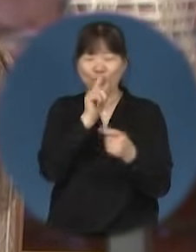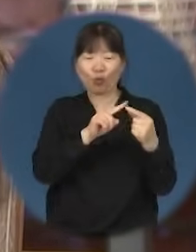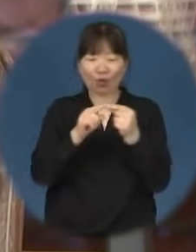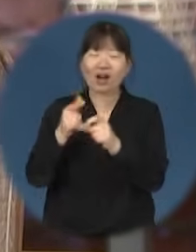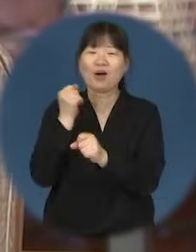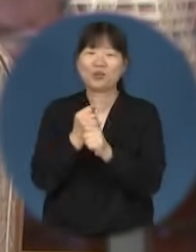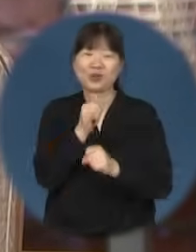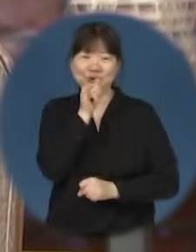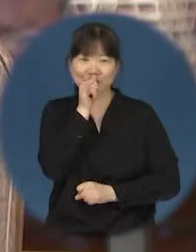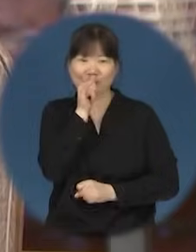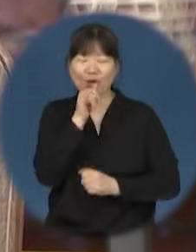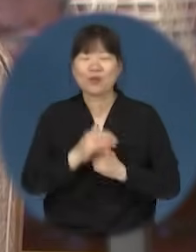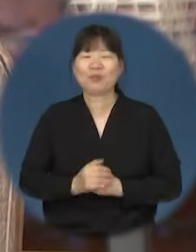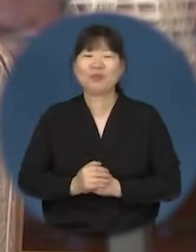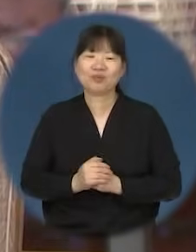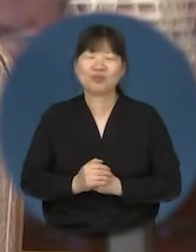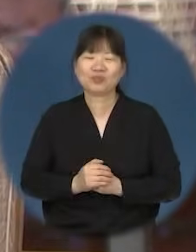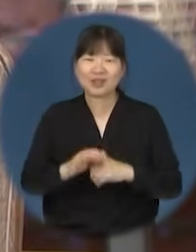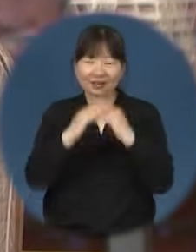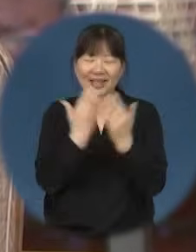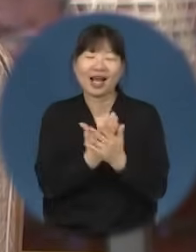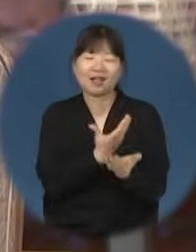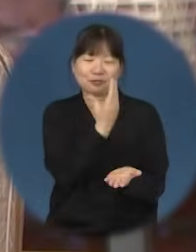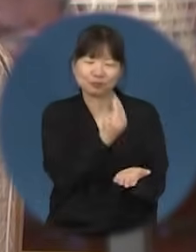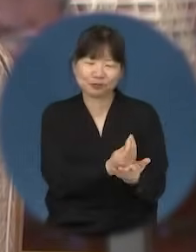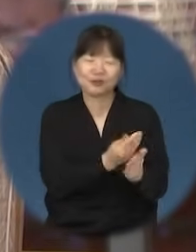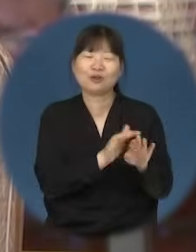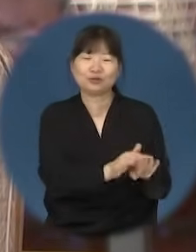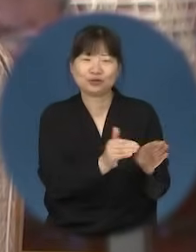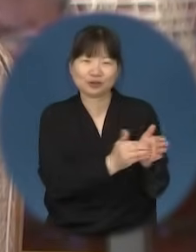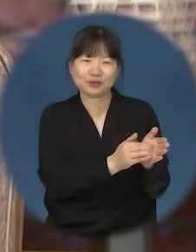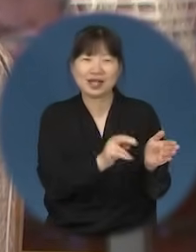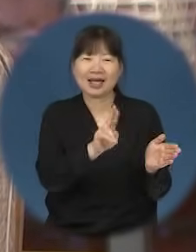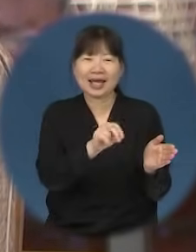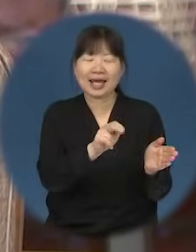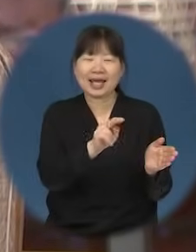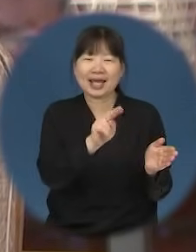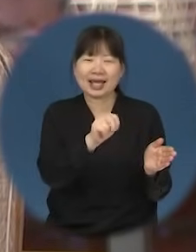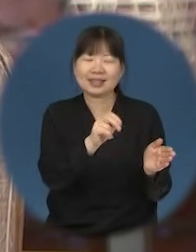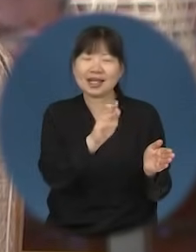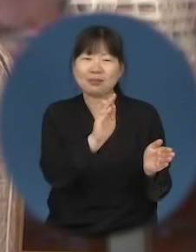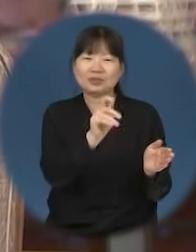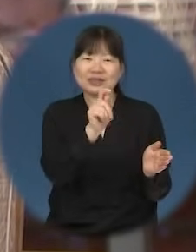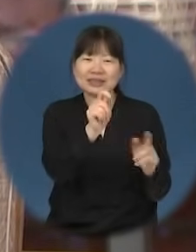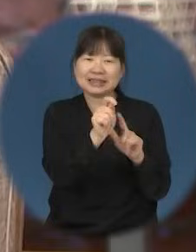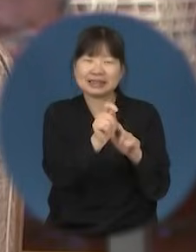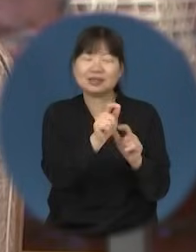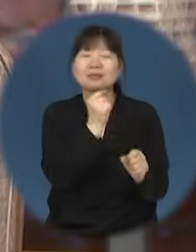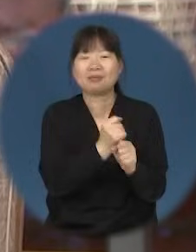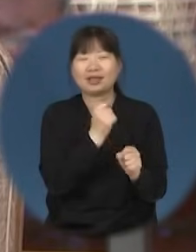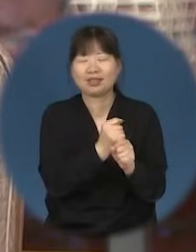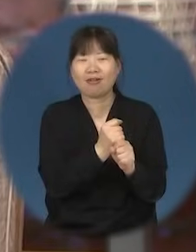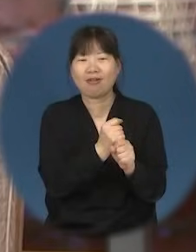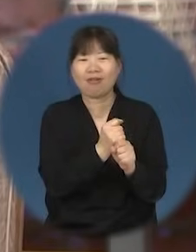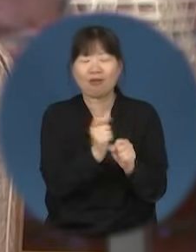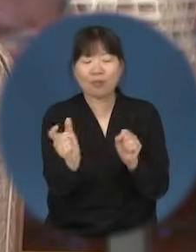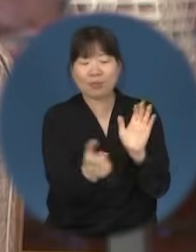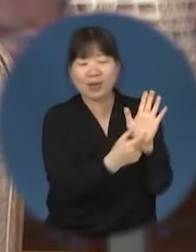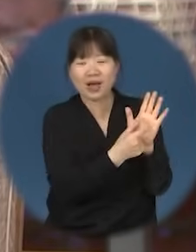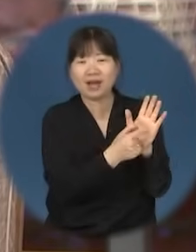가사도 만들고 이런 것들을 다 저장해 놓고 NFT를 발행을 하는 거예요. 예, 예. 그래서 이거 산